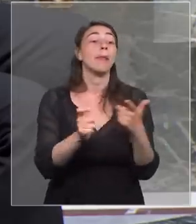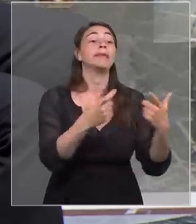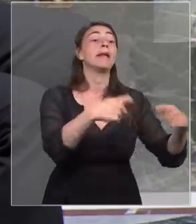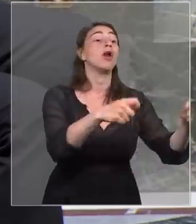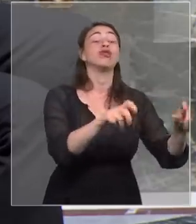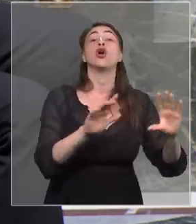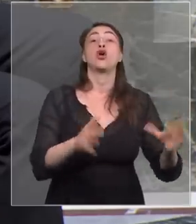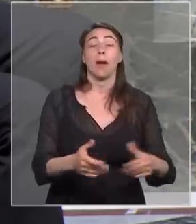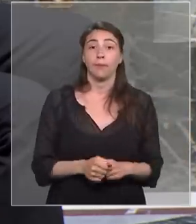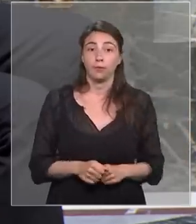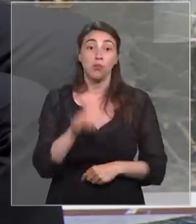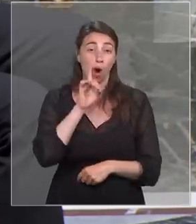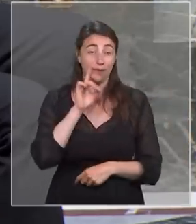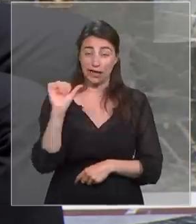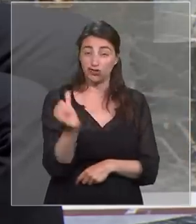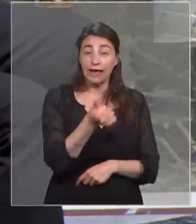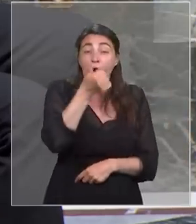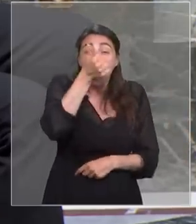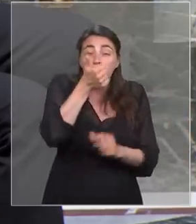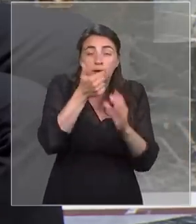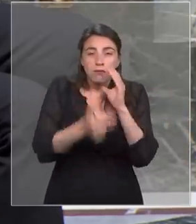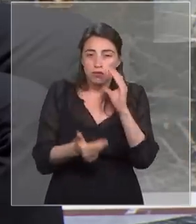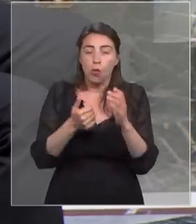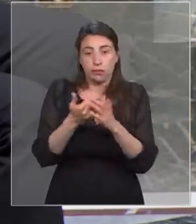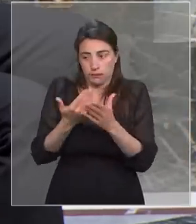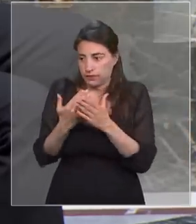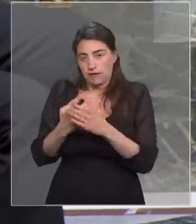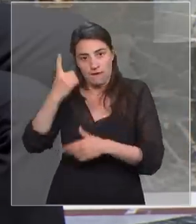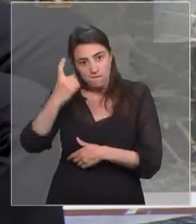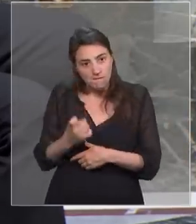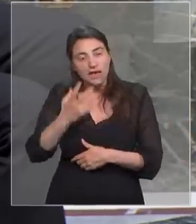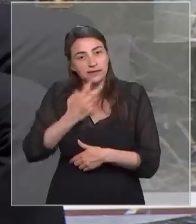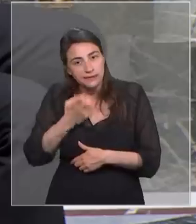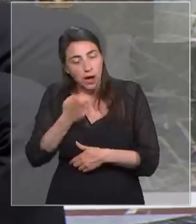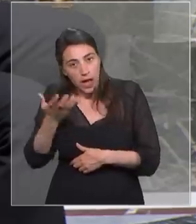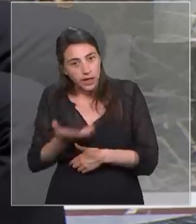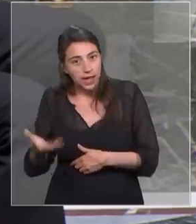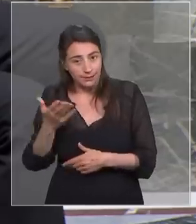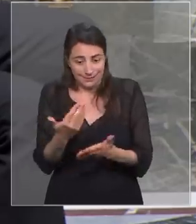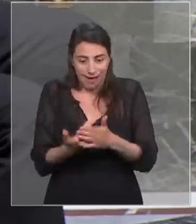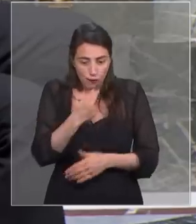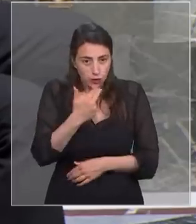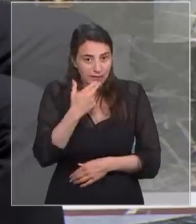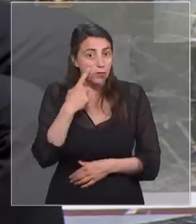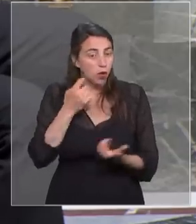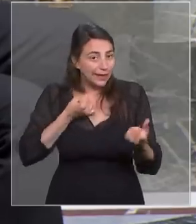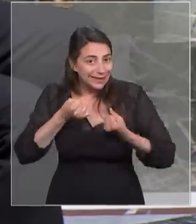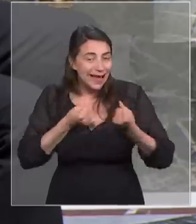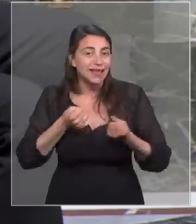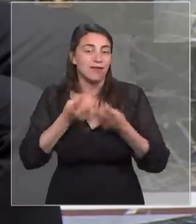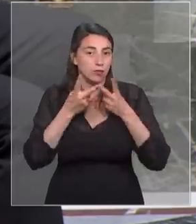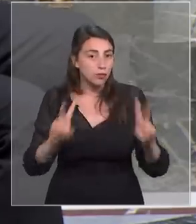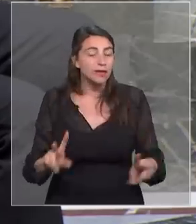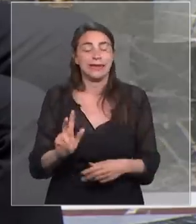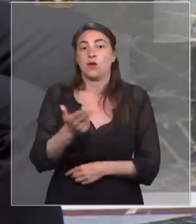public, qui est un euro du contribuable, gagné par le travail du contribuable, est utile pour nos services publics, utile pour nos compatriotes. C'est comme